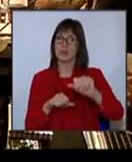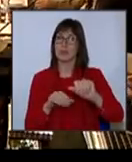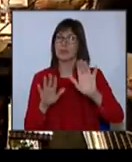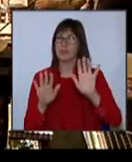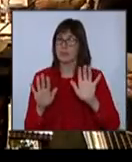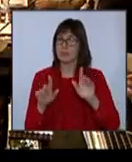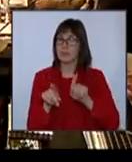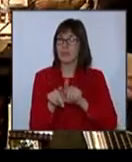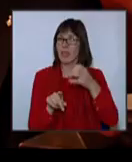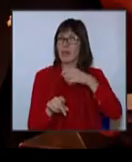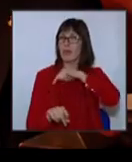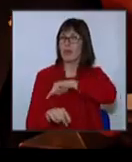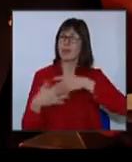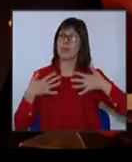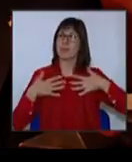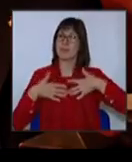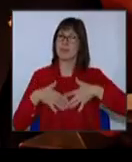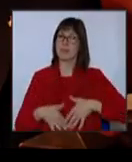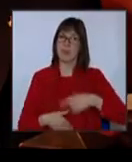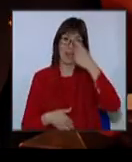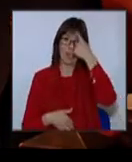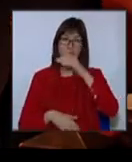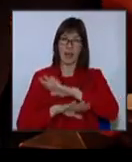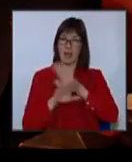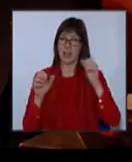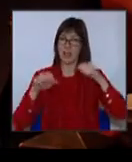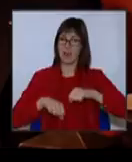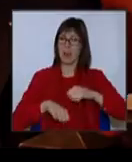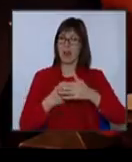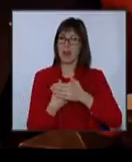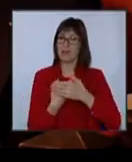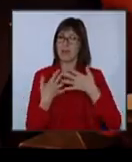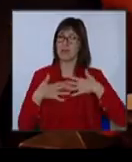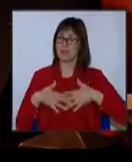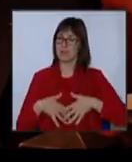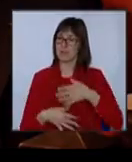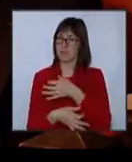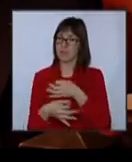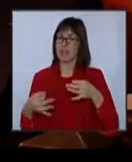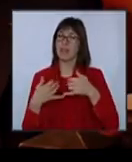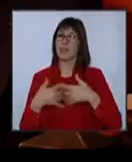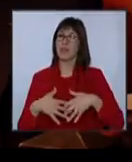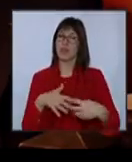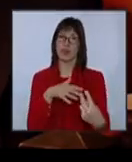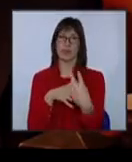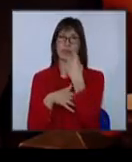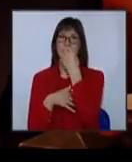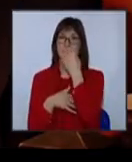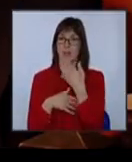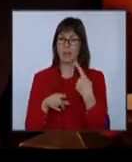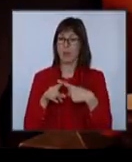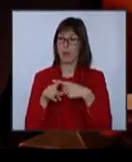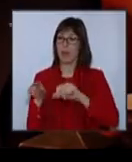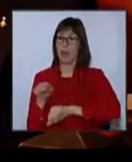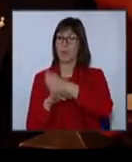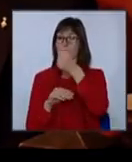ens ho hem de creure, ho hem d'escriure en majúscules i ho hem de posar a la pràctica. Si no és així, de res serviria l'aprovació d'aquest còdic de conducta dels alts càrrecs i